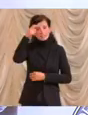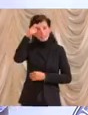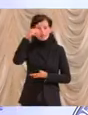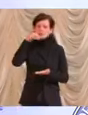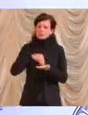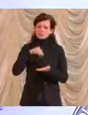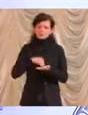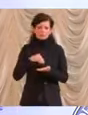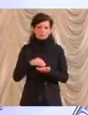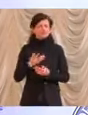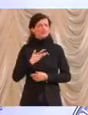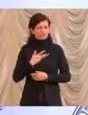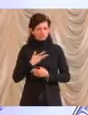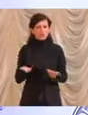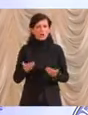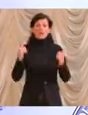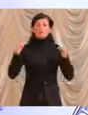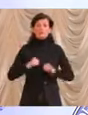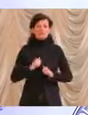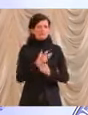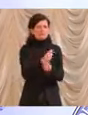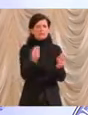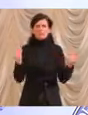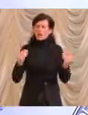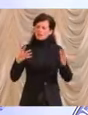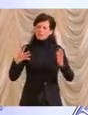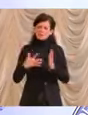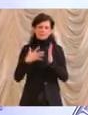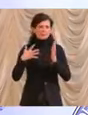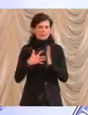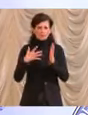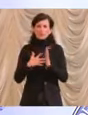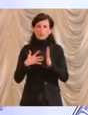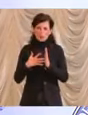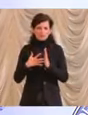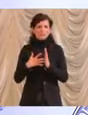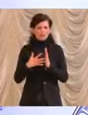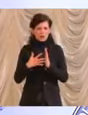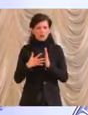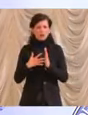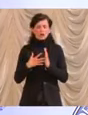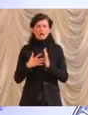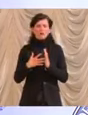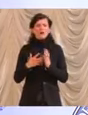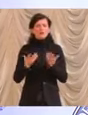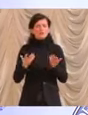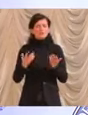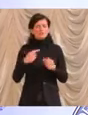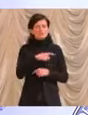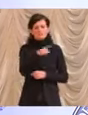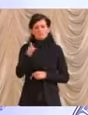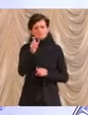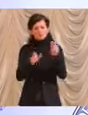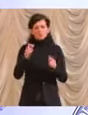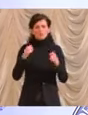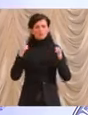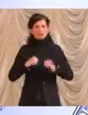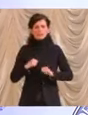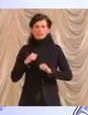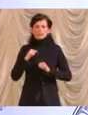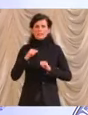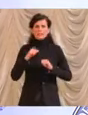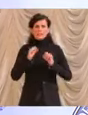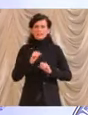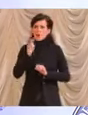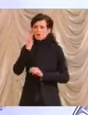tanti cittadini in difficoltà. Vorrei dire loro che non stiamo girando il volto, lo sguardo dall'altra parte. Siamo